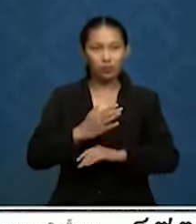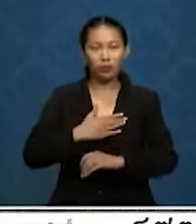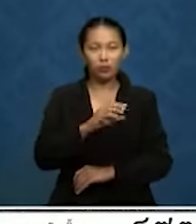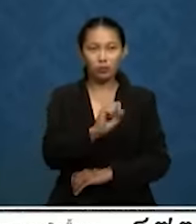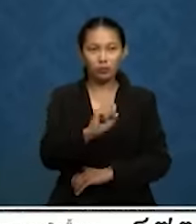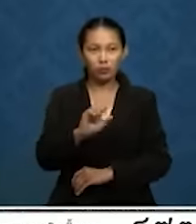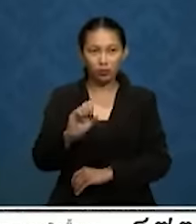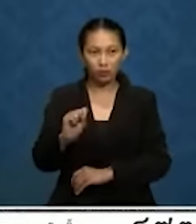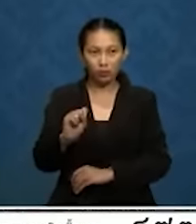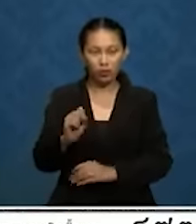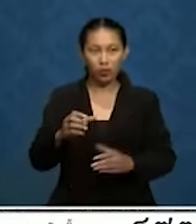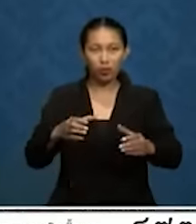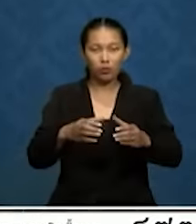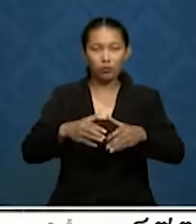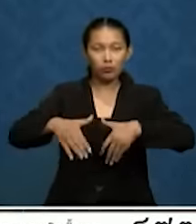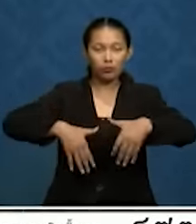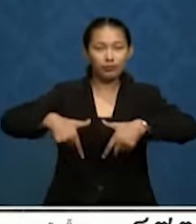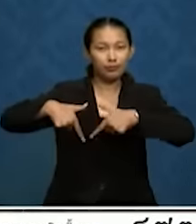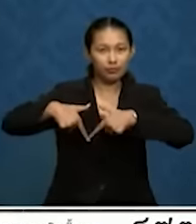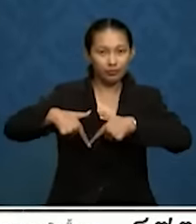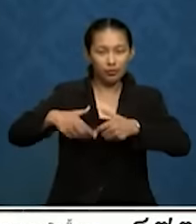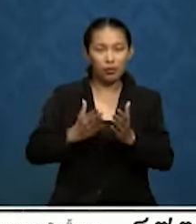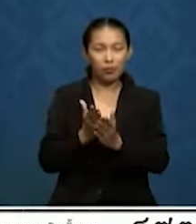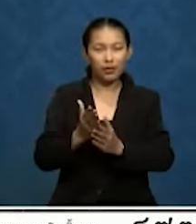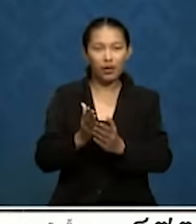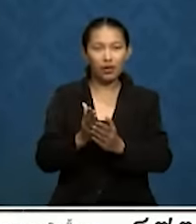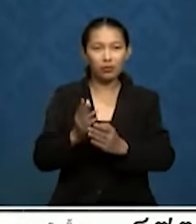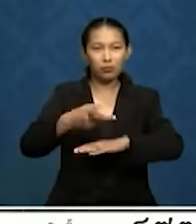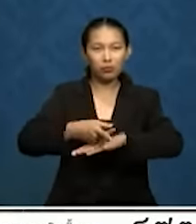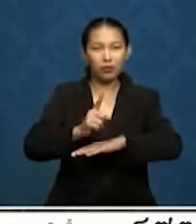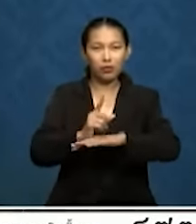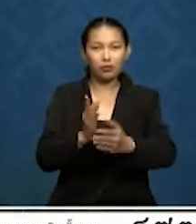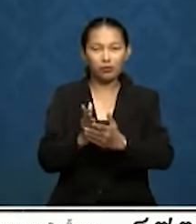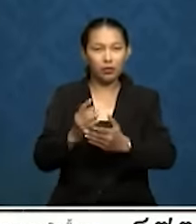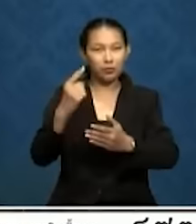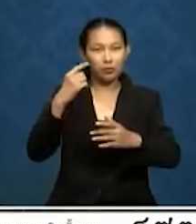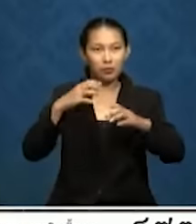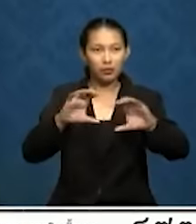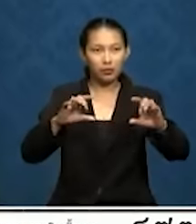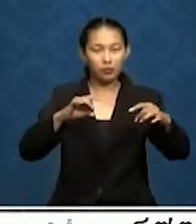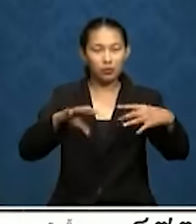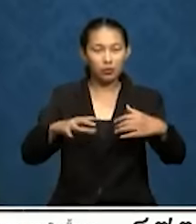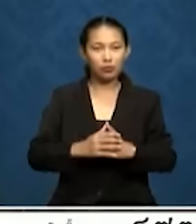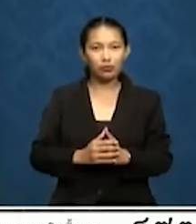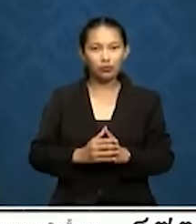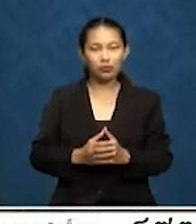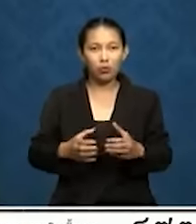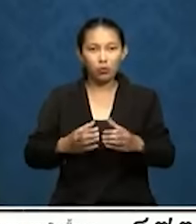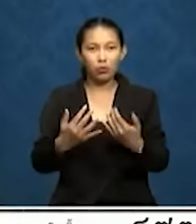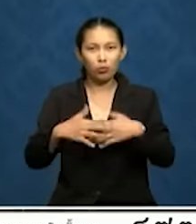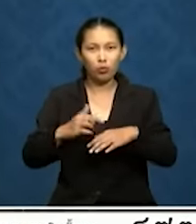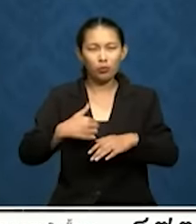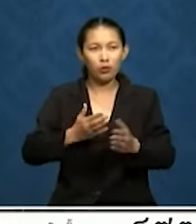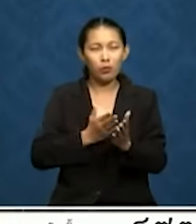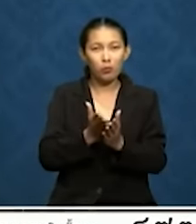ษฎรมีรายชื่อพรรคประชาชนในฐานะประธานบิ๊กฝ่ายค้านนะครับก็ขออนุญาตท่านประธานแล้วก็ขออนุญาตทางฝั่งพรรคร่วมนะครับก็เดี๋ยวทางฝ่ายค้านเนี่ยจะ